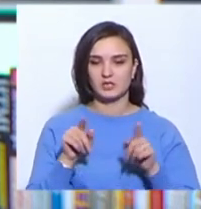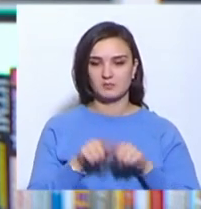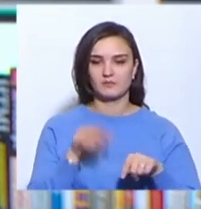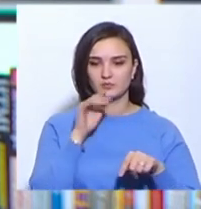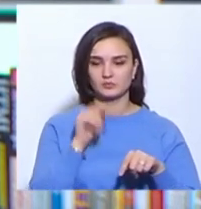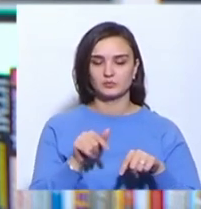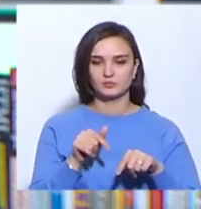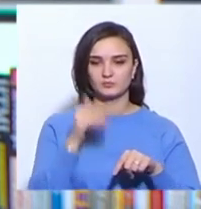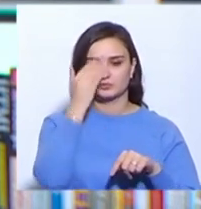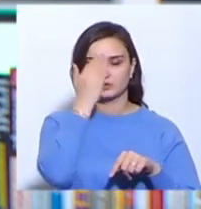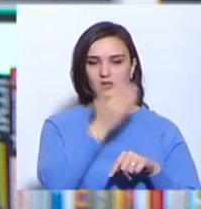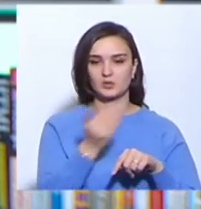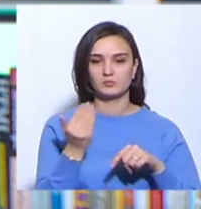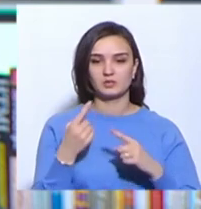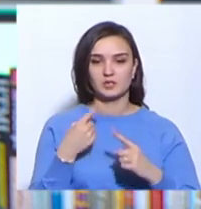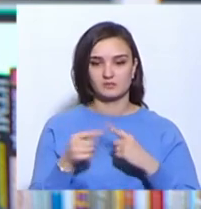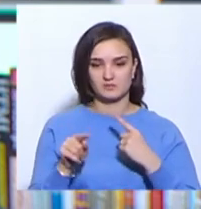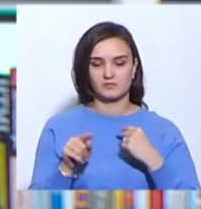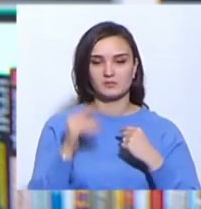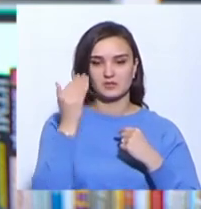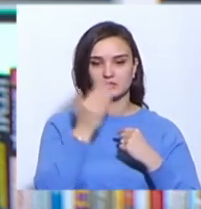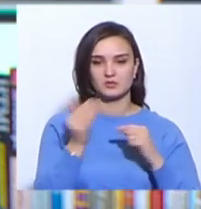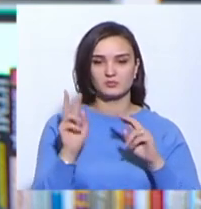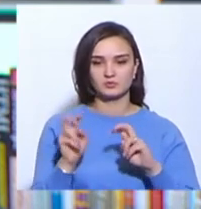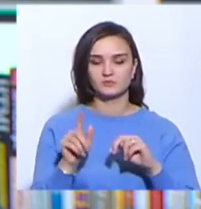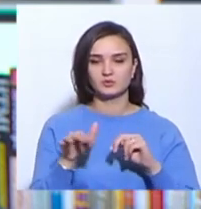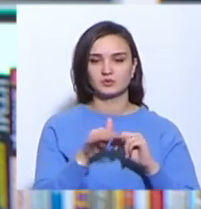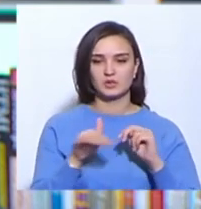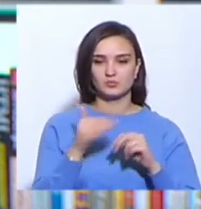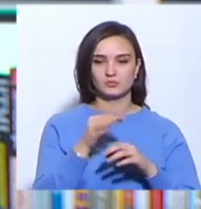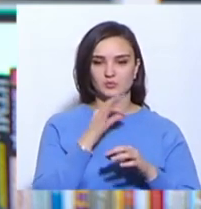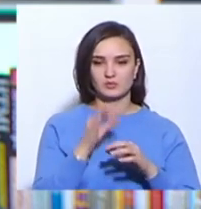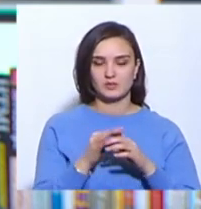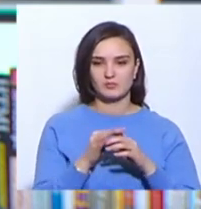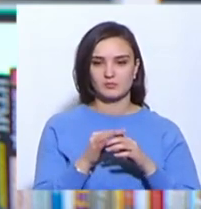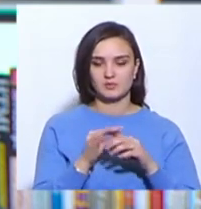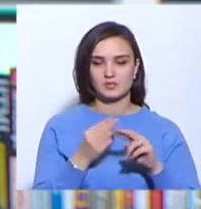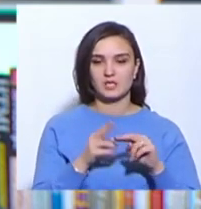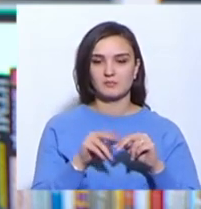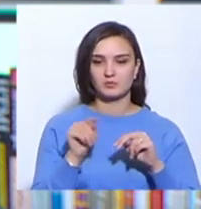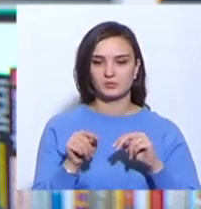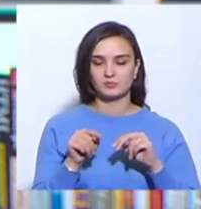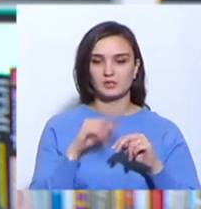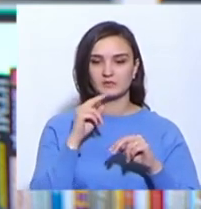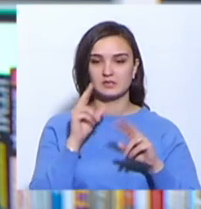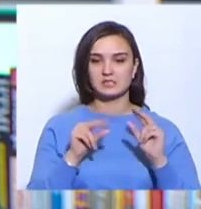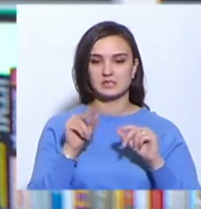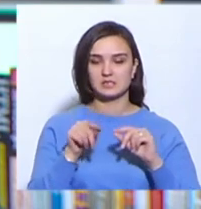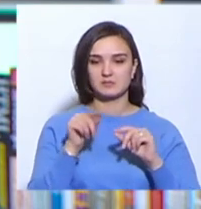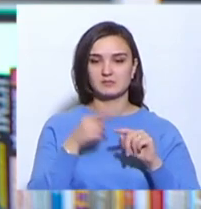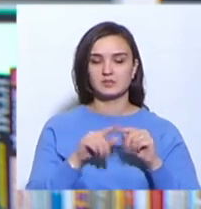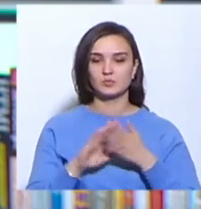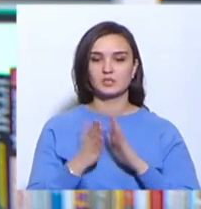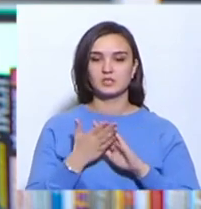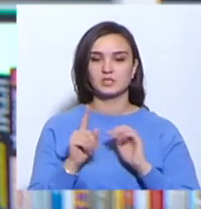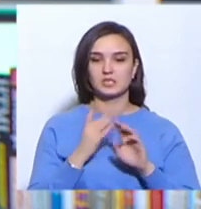დროს მოსახლეობისაგან განსხვავებით საზოგადოება ნიშნავს სოციალურ პასუხისმგებლობას. ამიტომ გათვალისწინებით იმ სიტუაციისა,